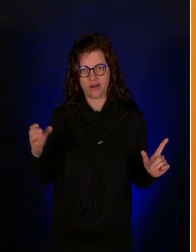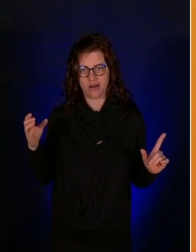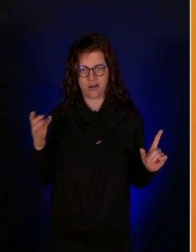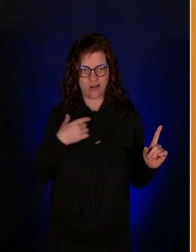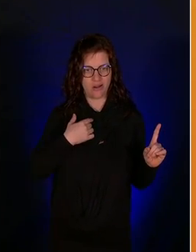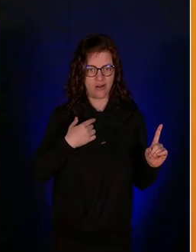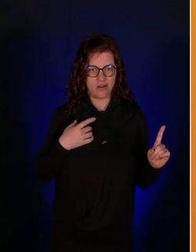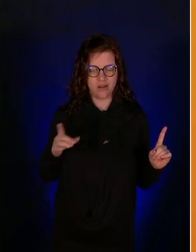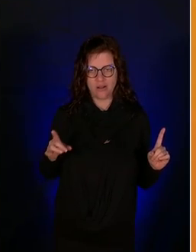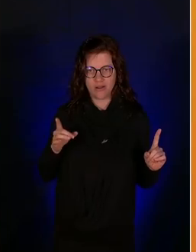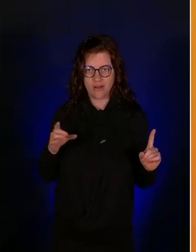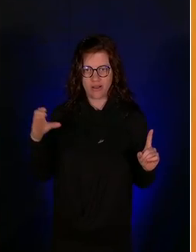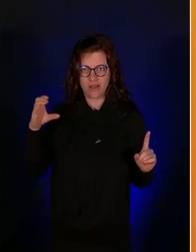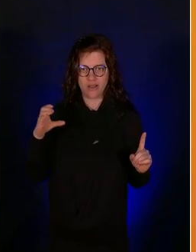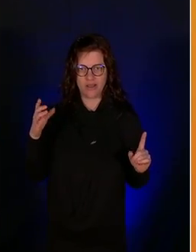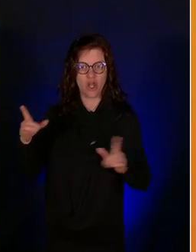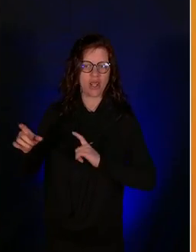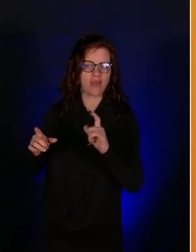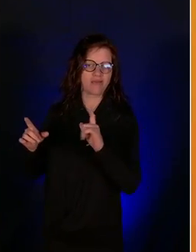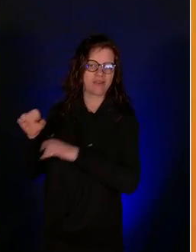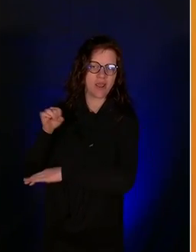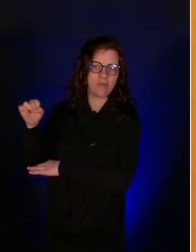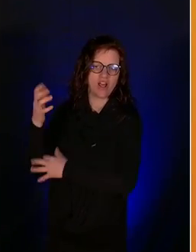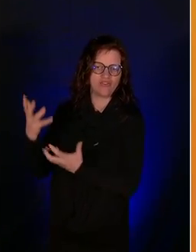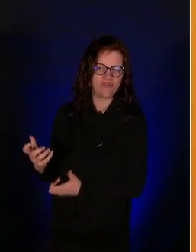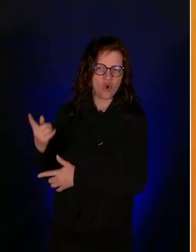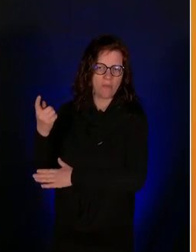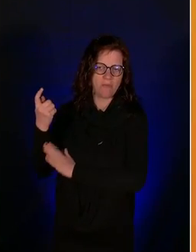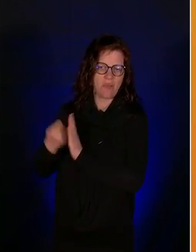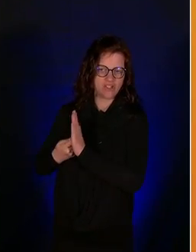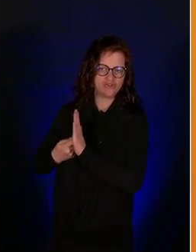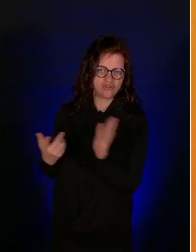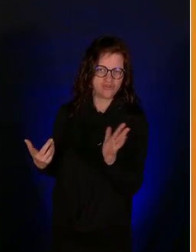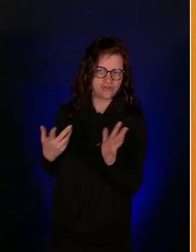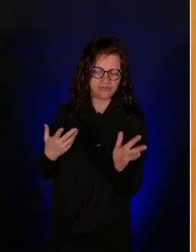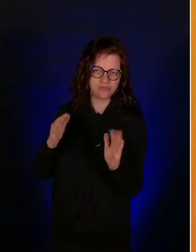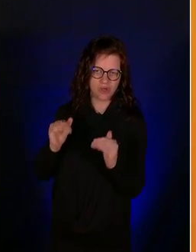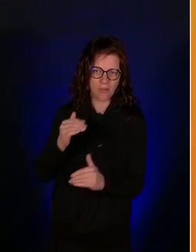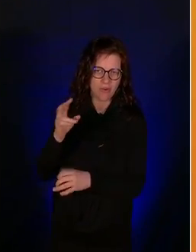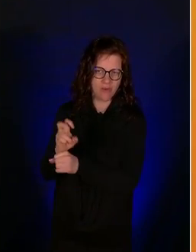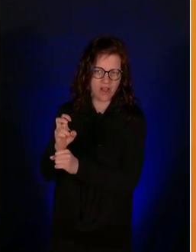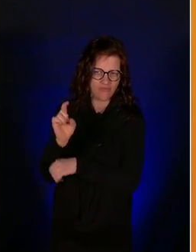mon camarade, le camarade veut mon badge. D'accord. Garde-le quand même, hein, ça te sera utile.